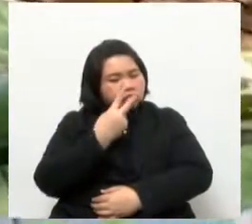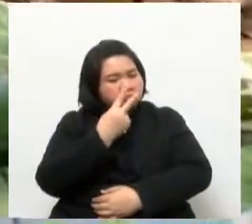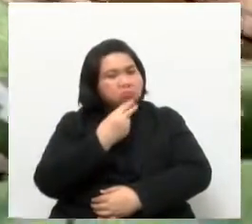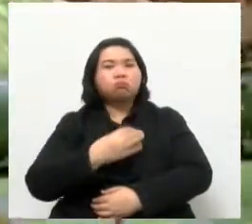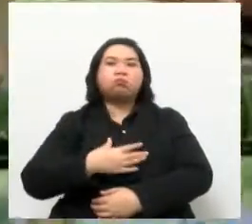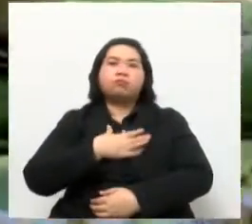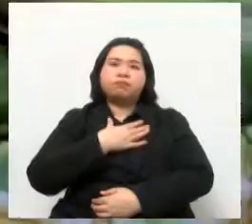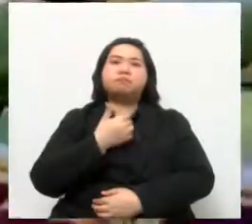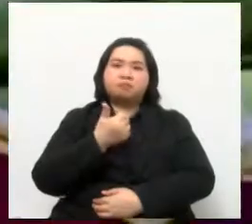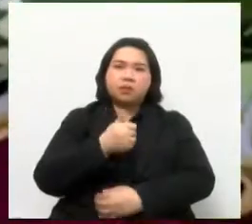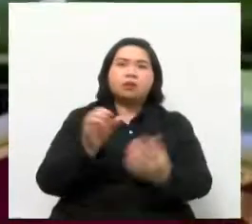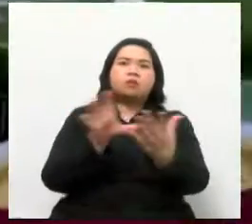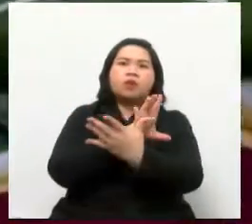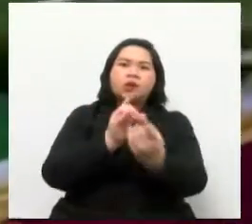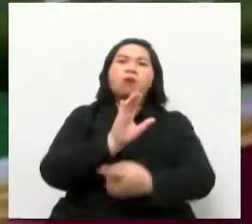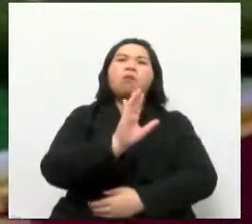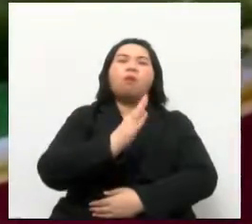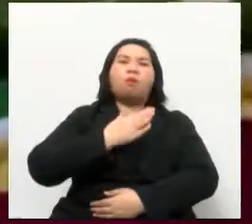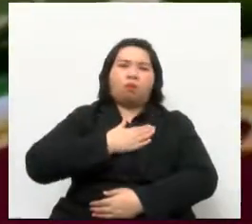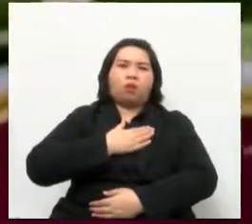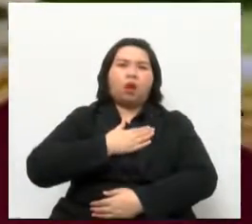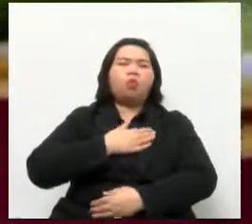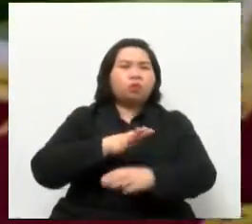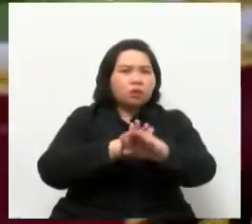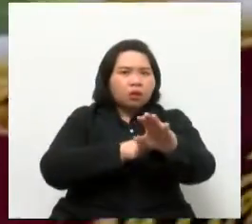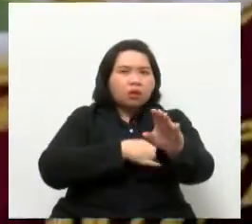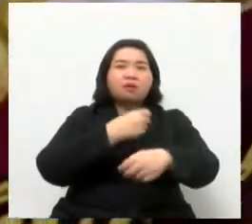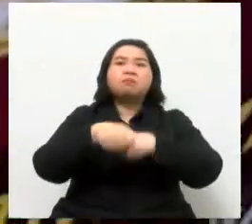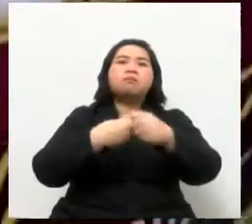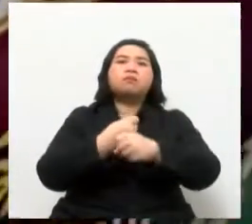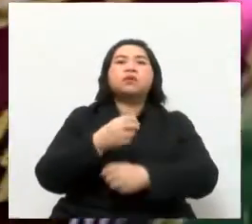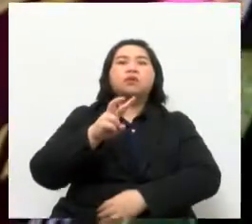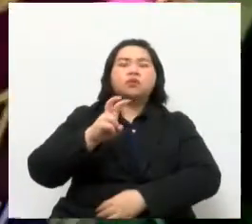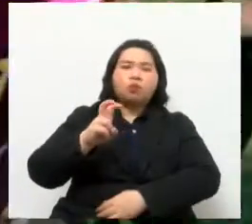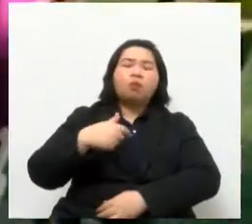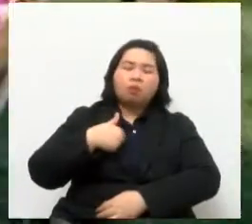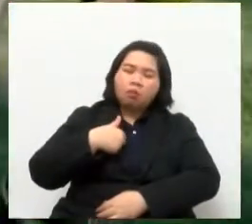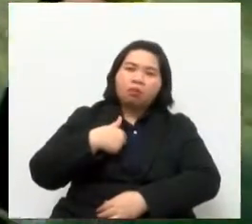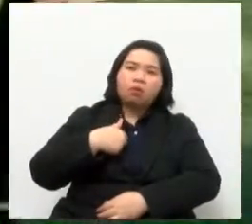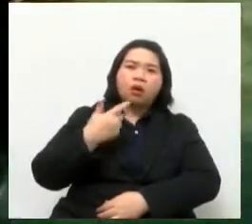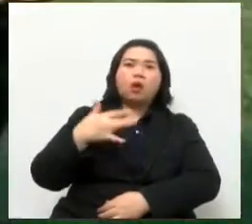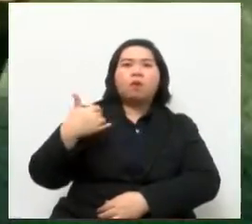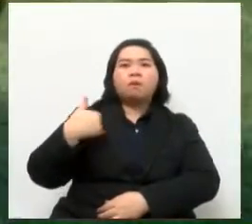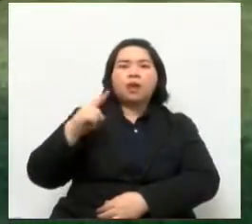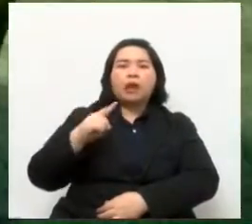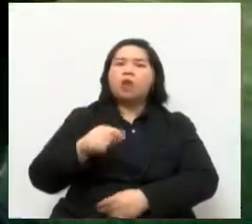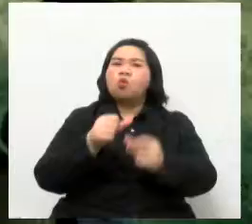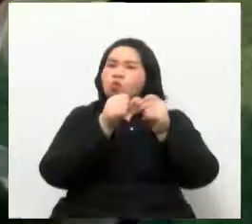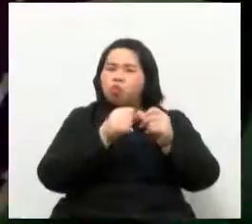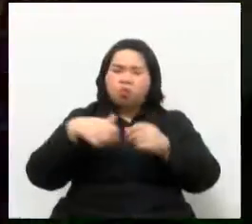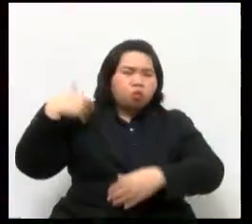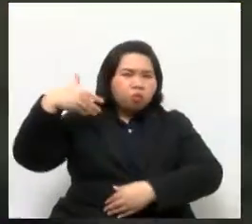ที่มีประเพณีท้องถิ่นที่มีมายาวนานกว่า200ปีและยังเป็นประเพณีที่คงอยู่จนถึง